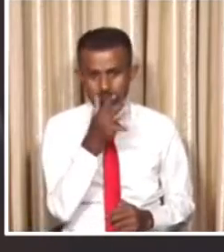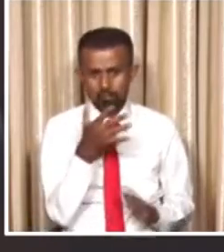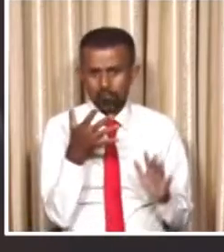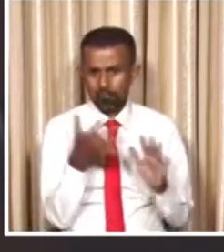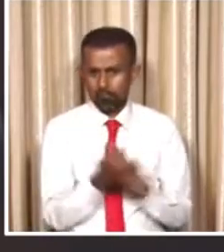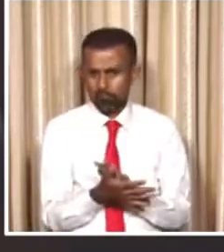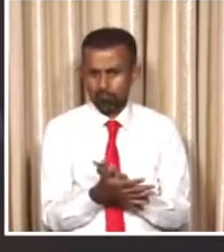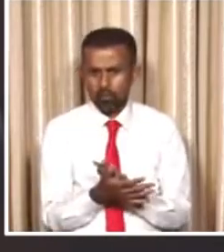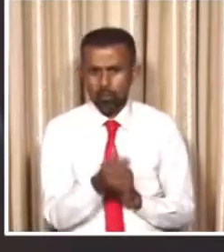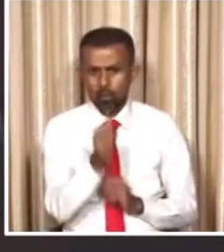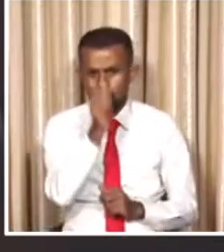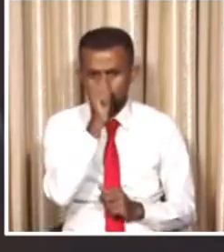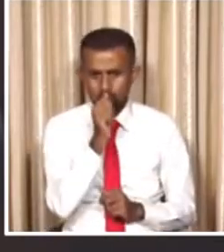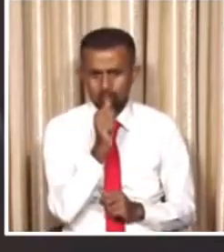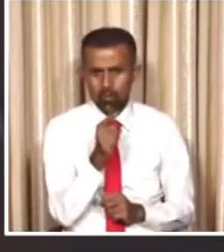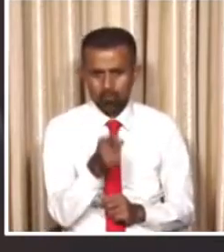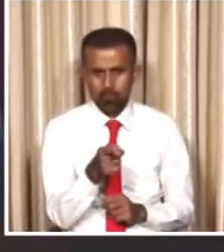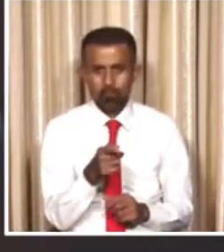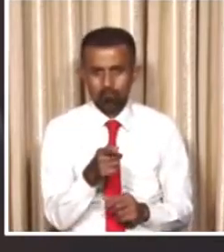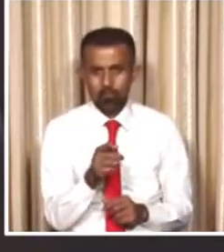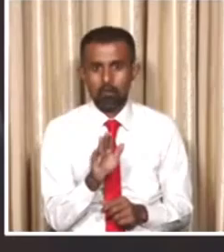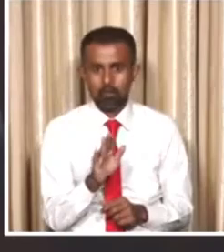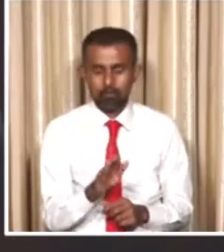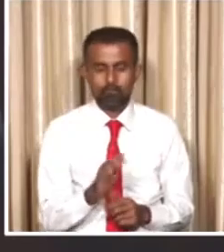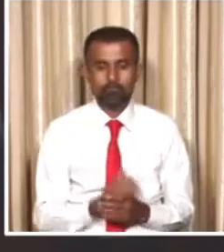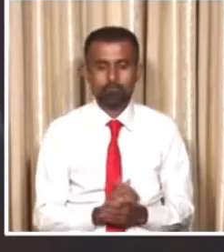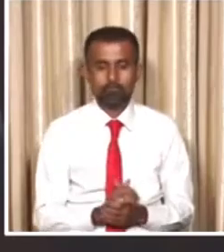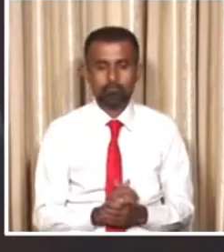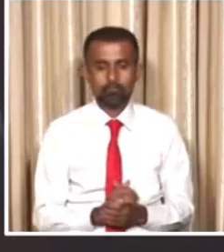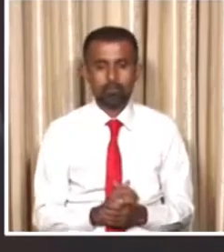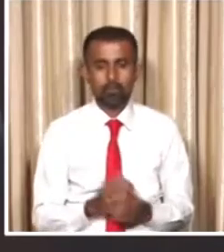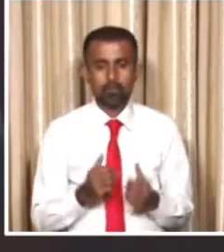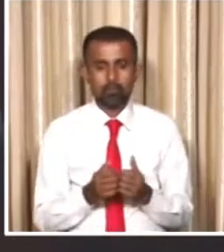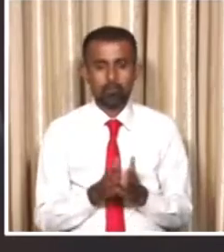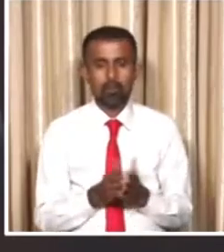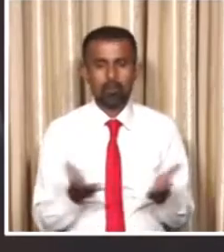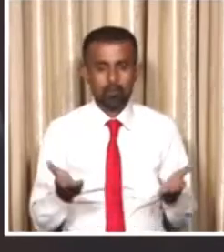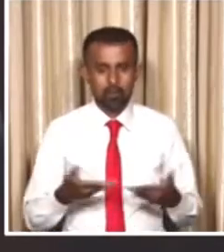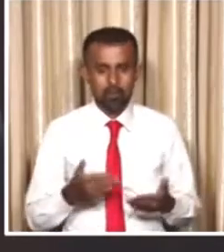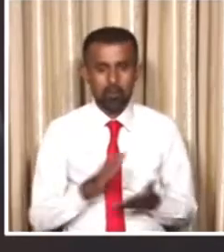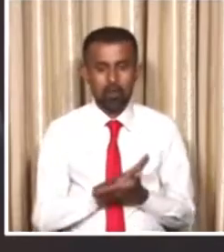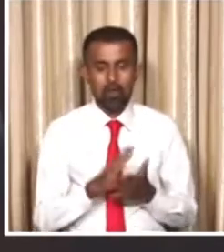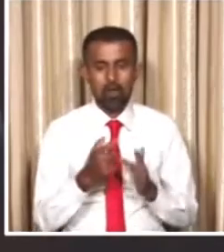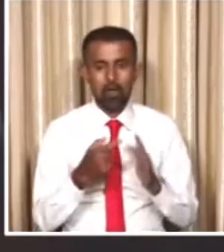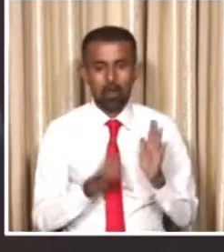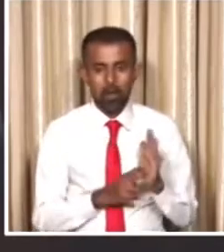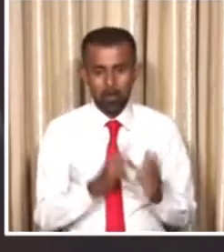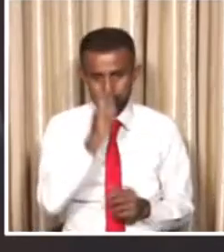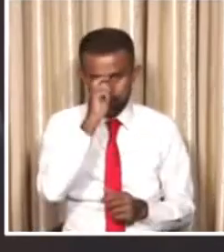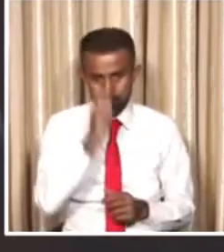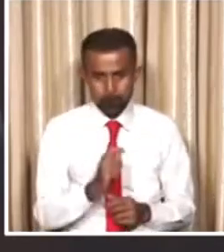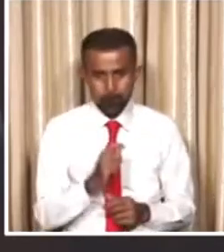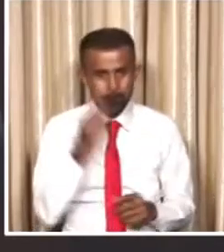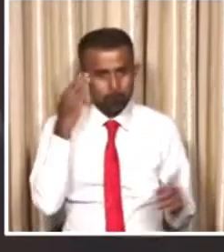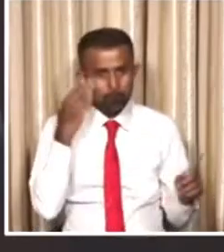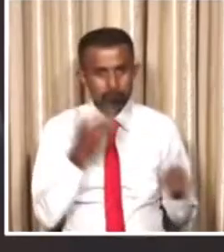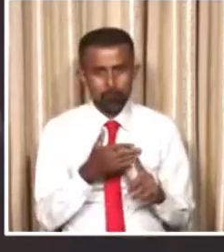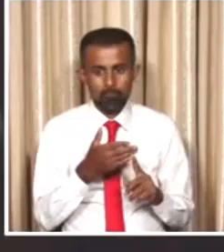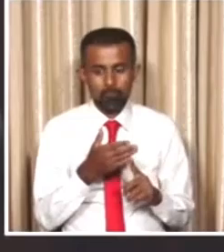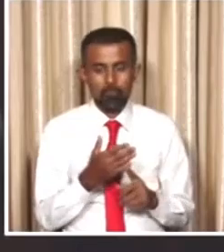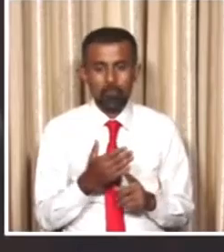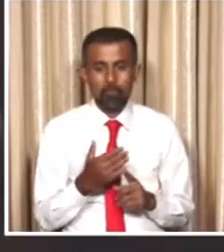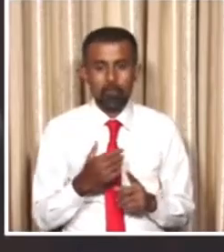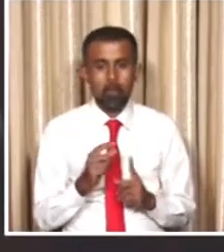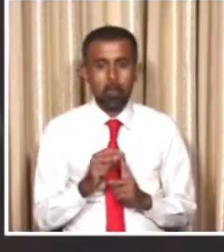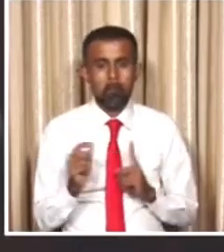දූෂණයක් අක්‍රමිකතාවයක් සිද්ධ වෙලා තියෙනවා තමයි. එහෙම කියලා මම ආරාධනා කරනවා හරින් ප්‍රාන්දු මහත්තයාට මේ පිළිබඳව